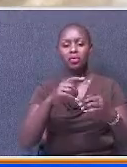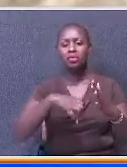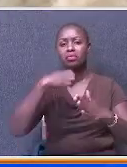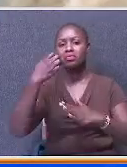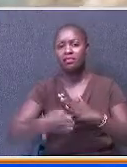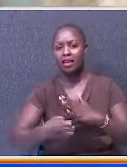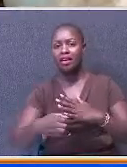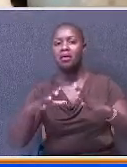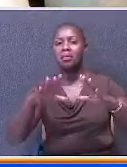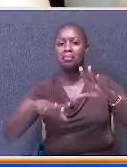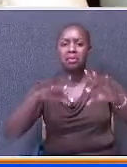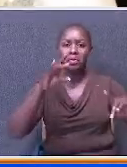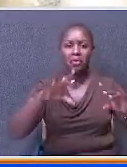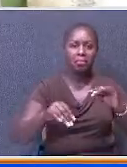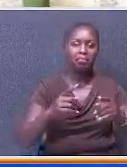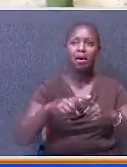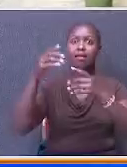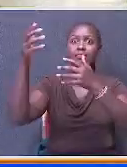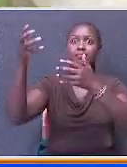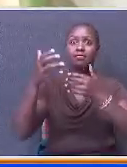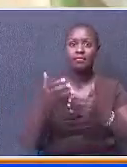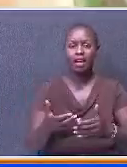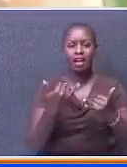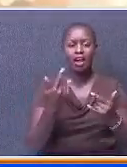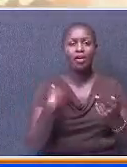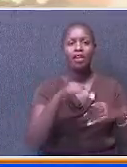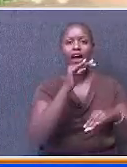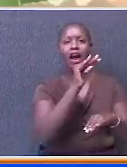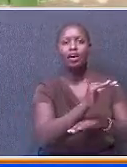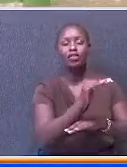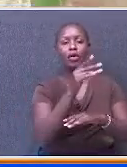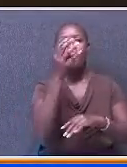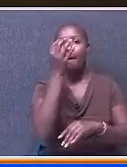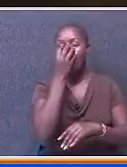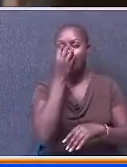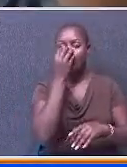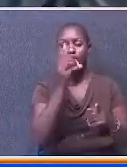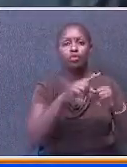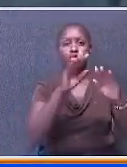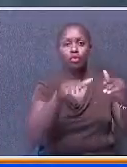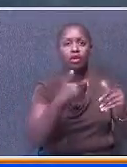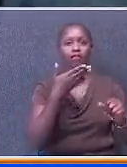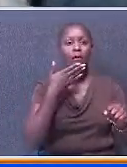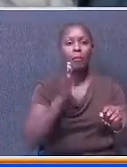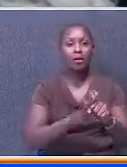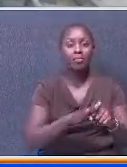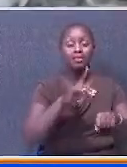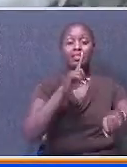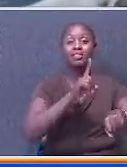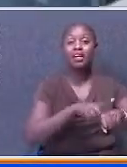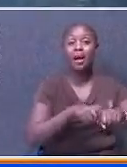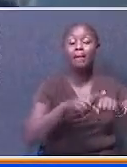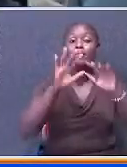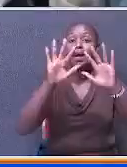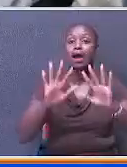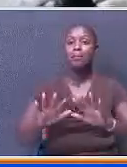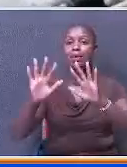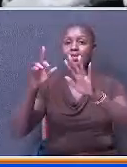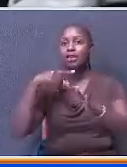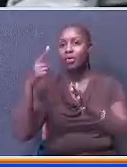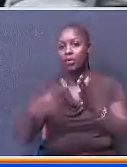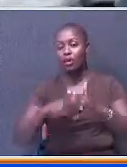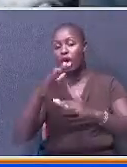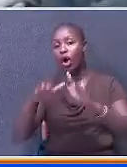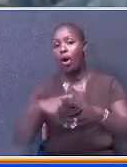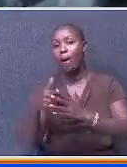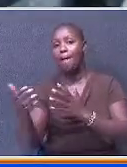na sasa wanamtaka Rais William Ruto kuweka ahadi alizotoa wakati wa kampeni zake kuhakikisha kuwa wafanyabiashara wa